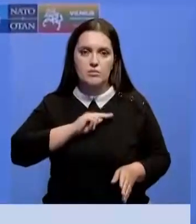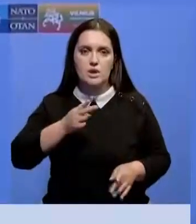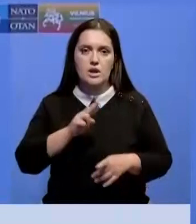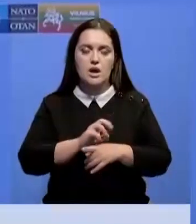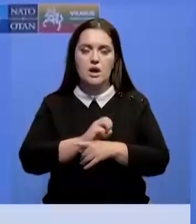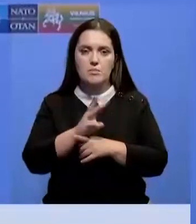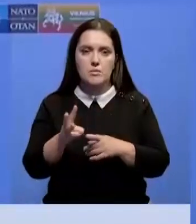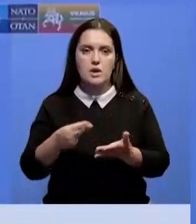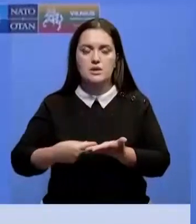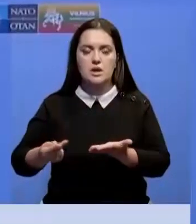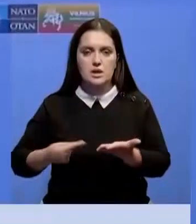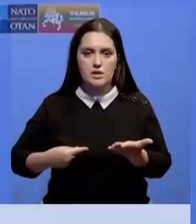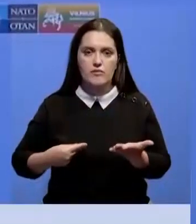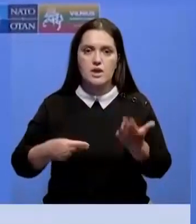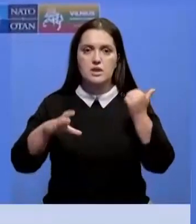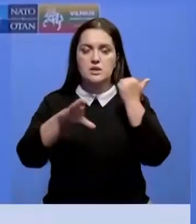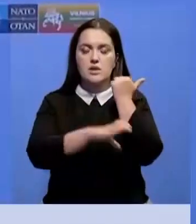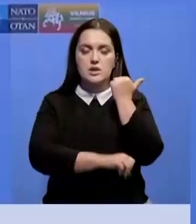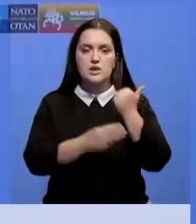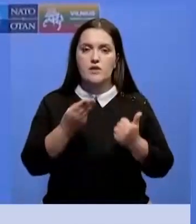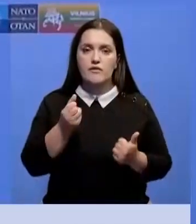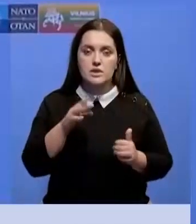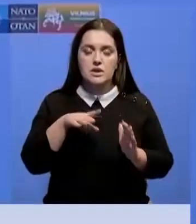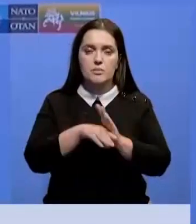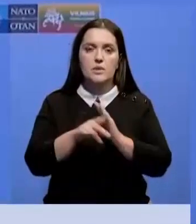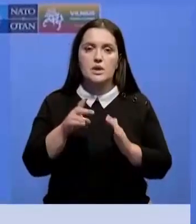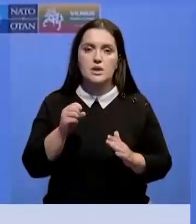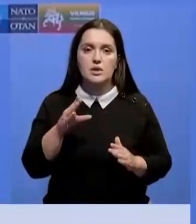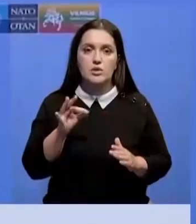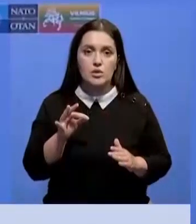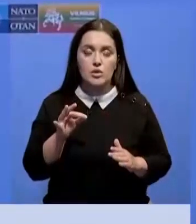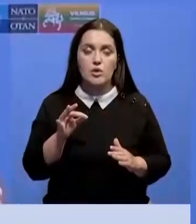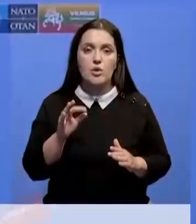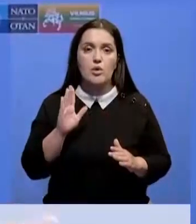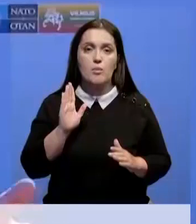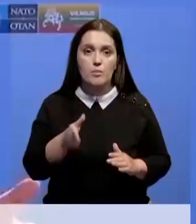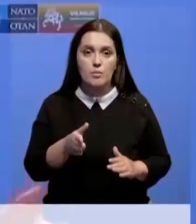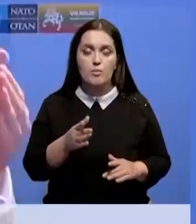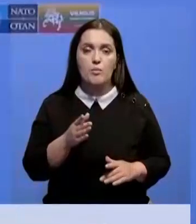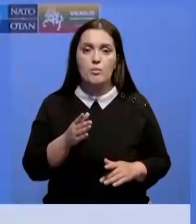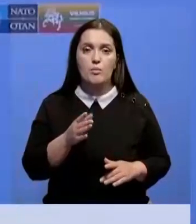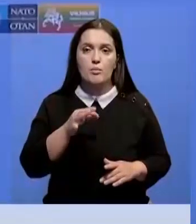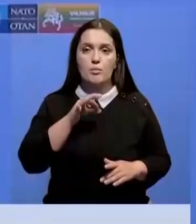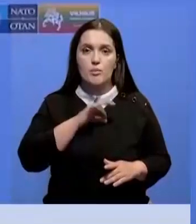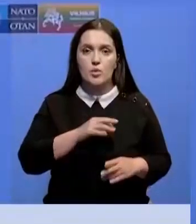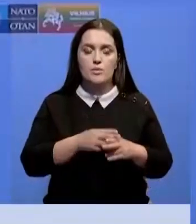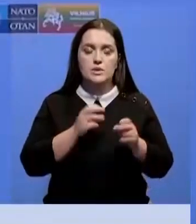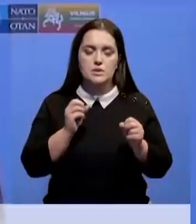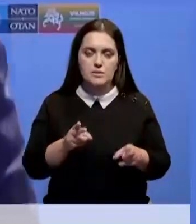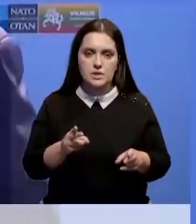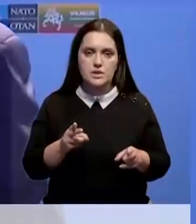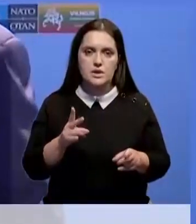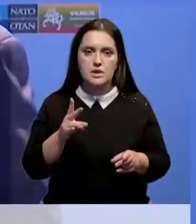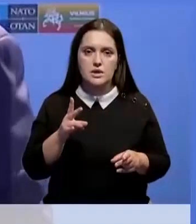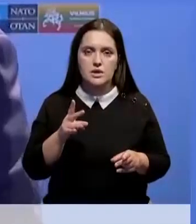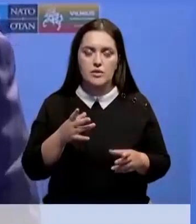обеспечения ратификации. Завершение вступления Швеции в НАТО – это исторический шаг, который пойдет на пользу безопасности всех союзников по